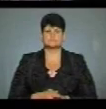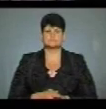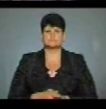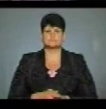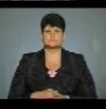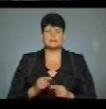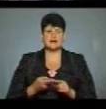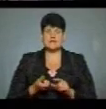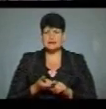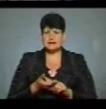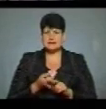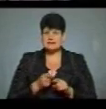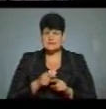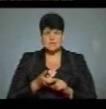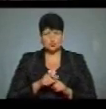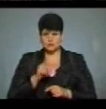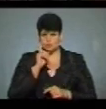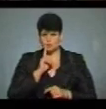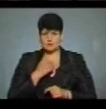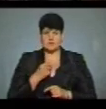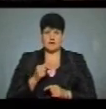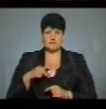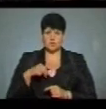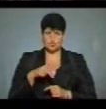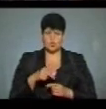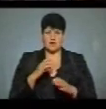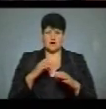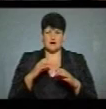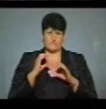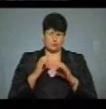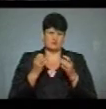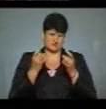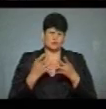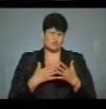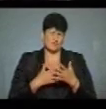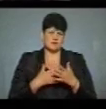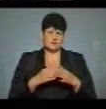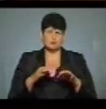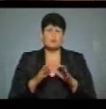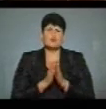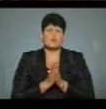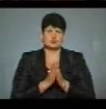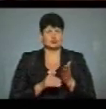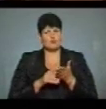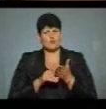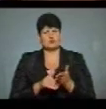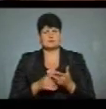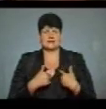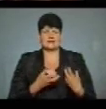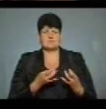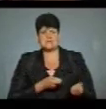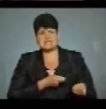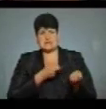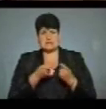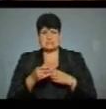Це дуже зручно. Напроти того, що я підходжу до автобуса, звичайного автобуса від громадського, і прошу, допоможіть. Мене треба занести